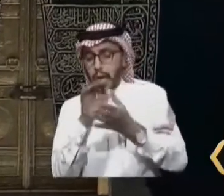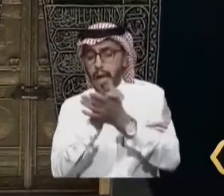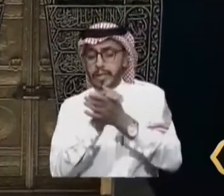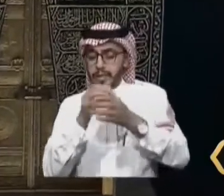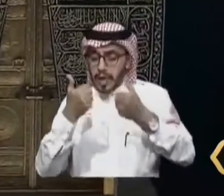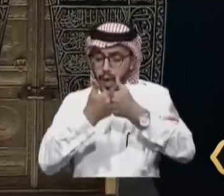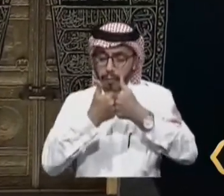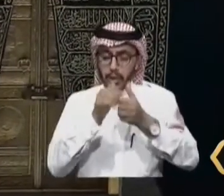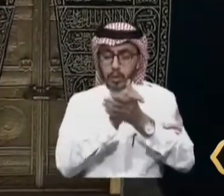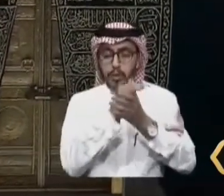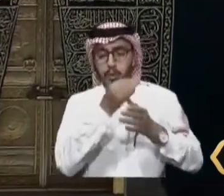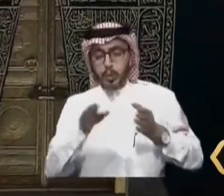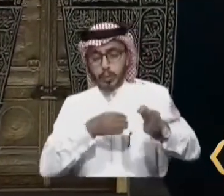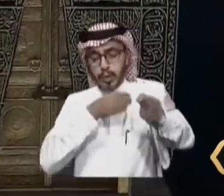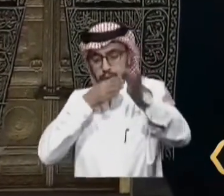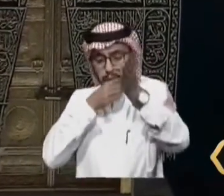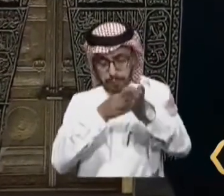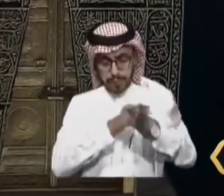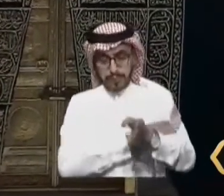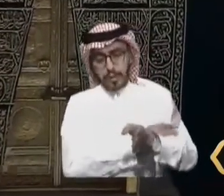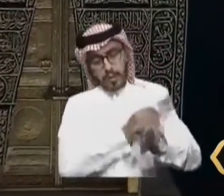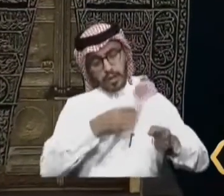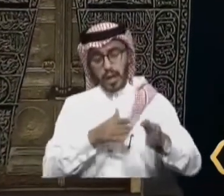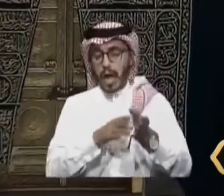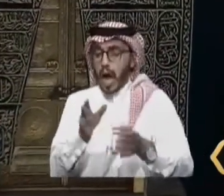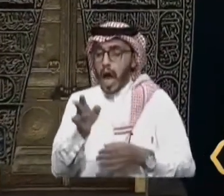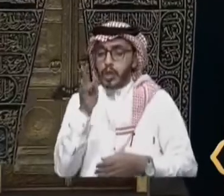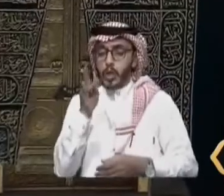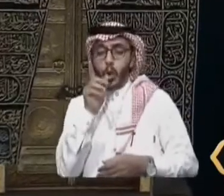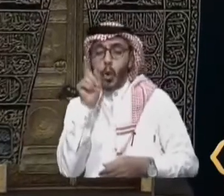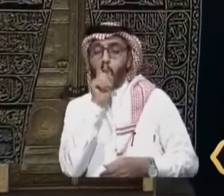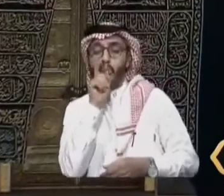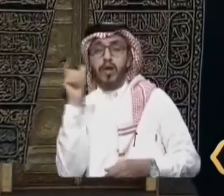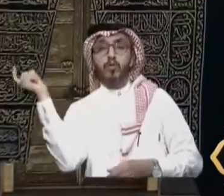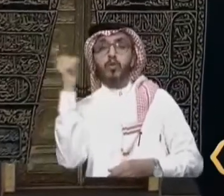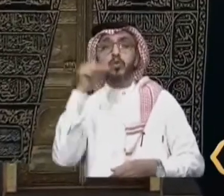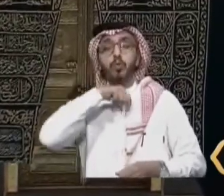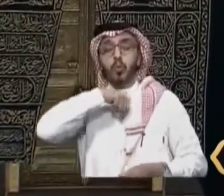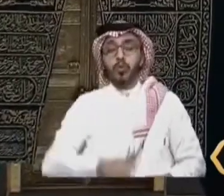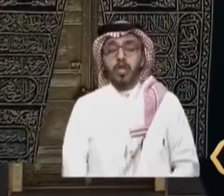الآل والصحابة والتابعين، وعن أزواجه أمهات المؤمنين،